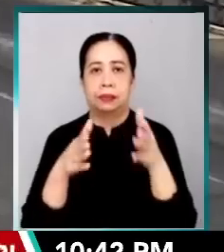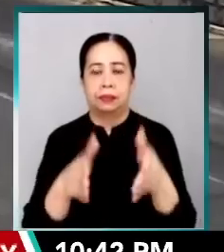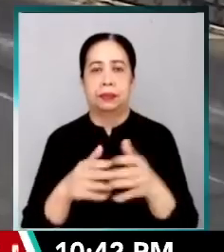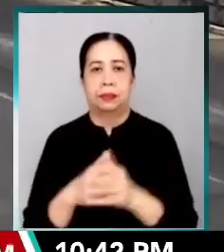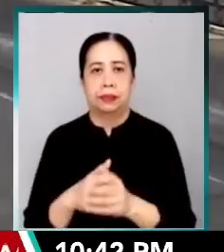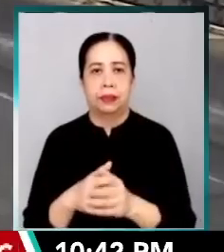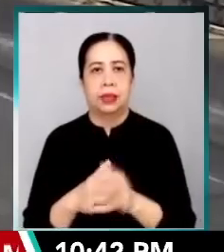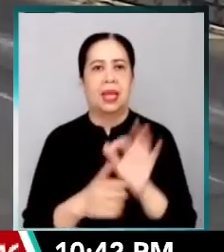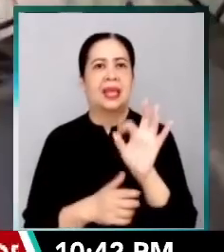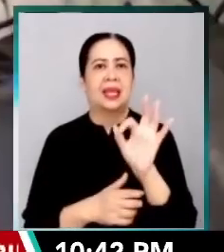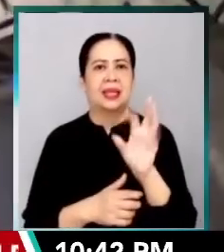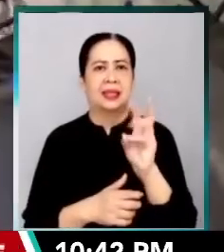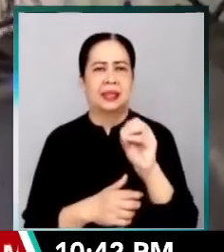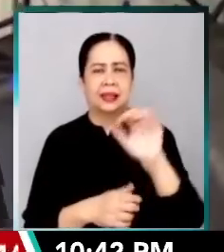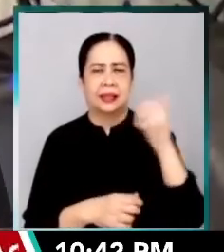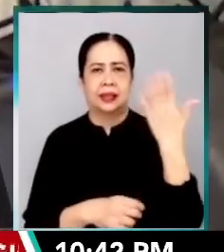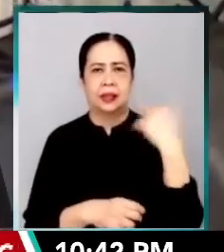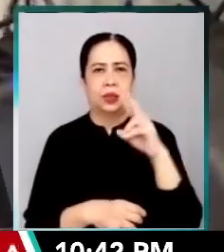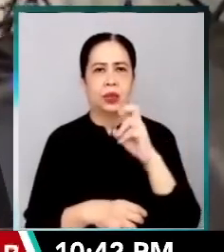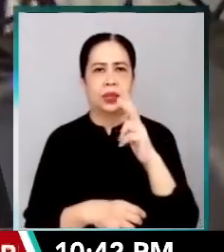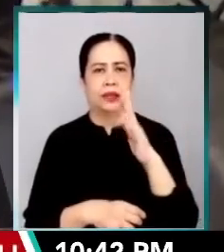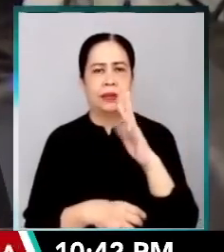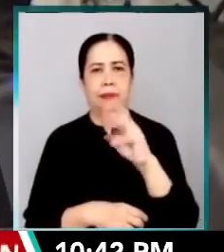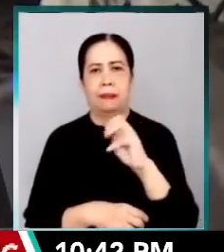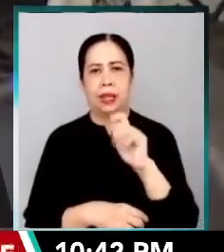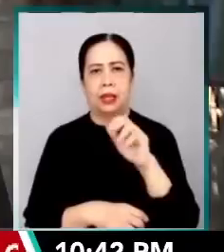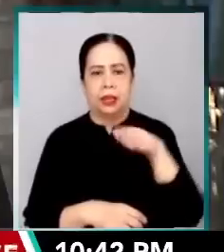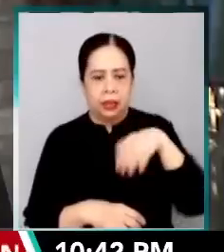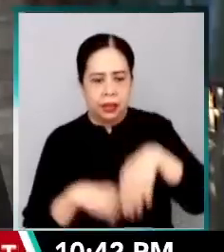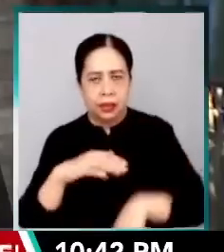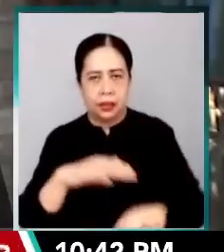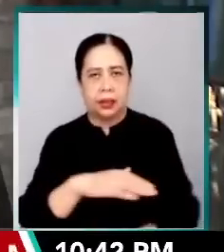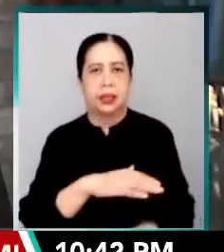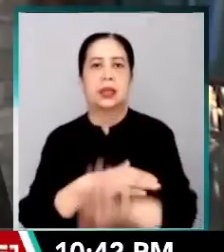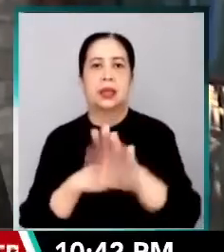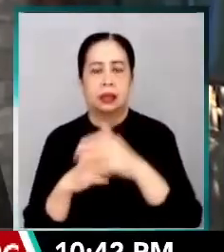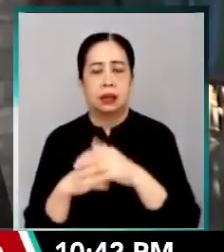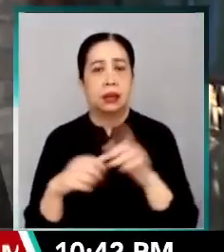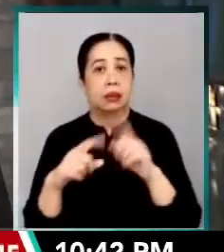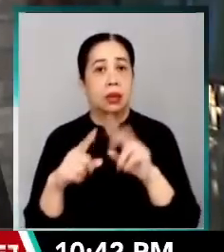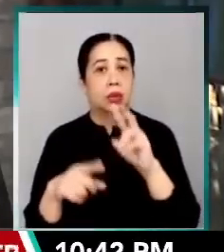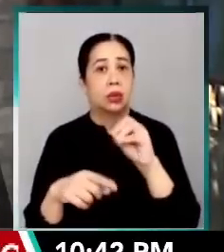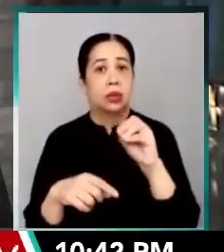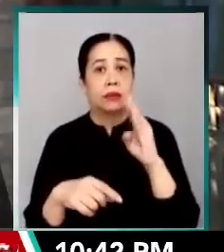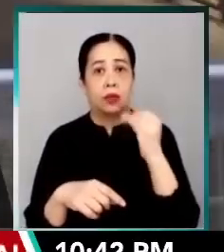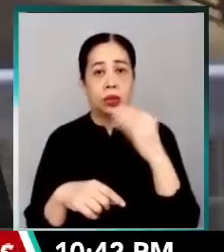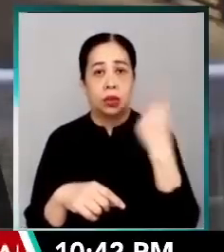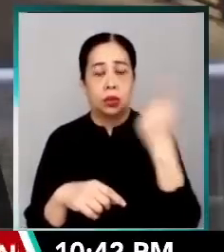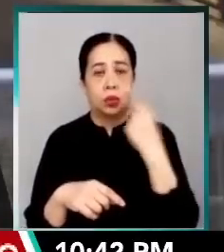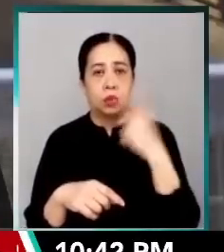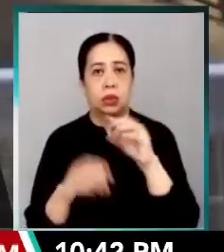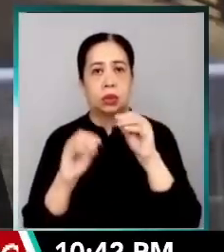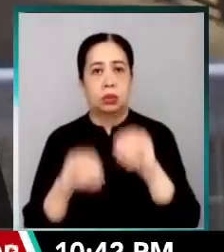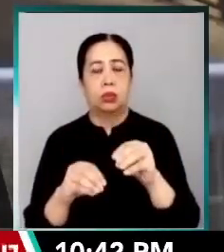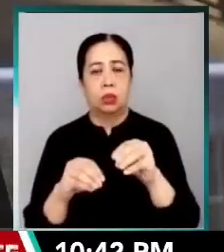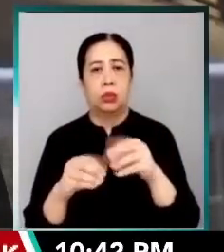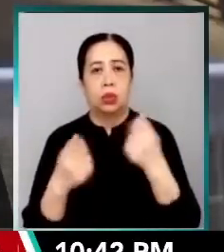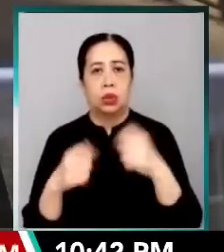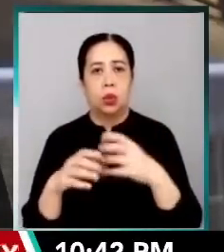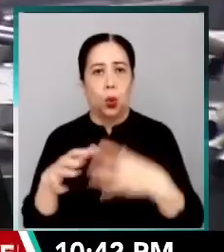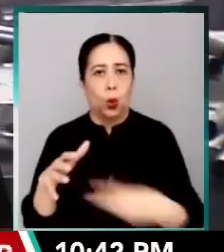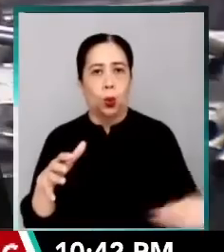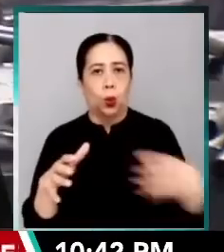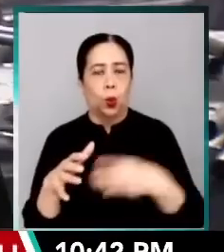pa itinayo ang 235 meters Lagusnilad underpass, pero noong 2014 lang ito nalagyan ng pump para humigop ng tubig